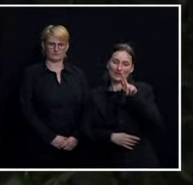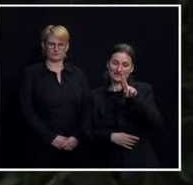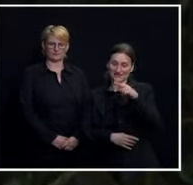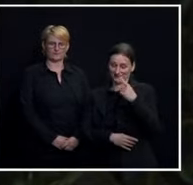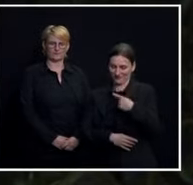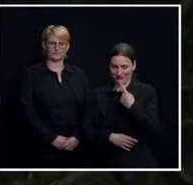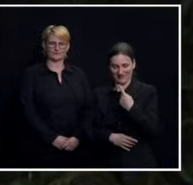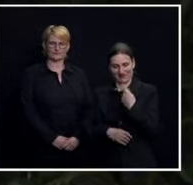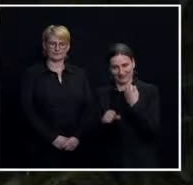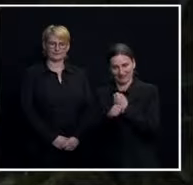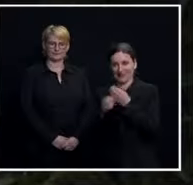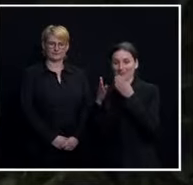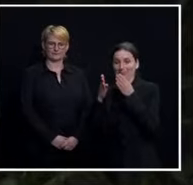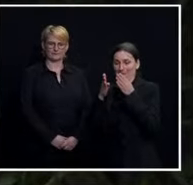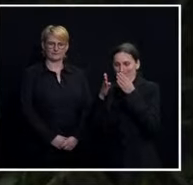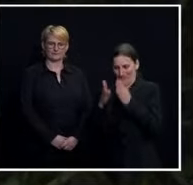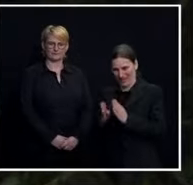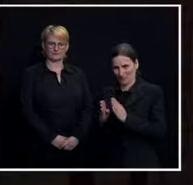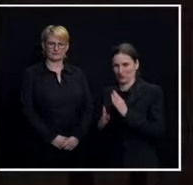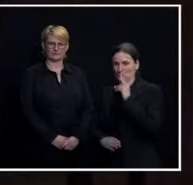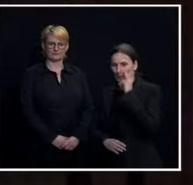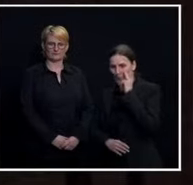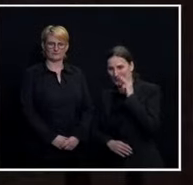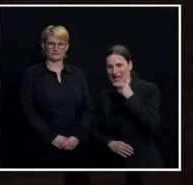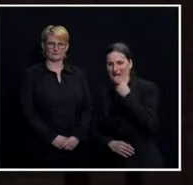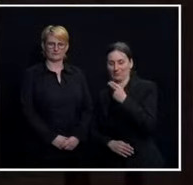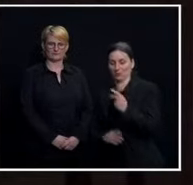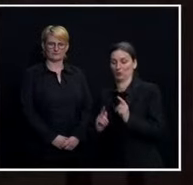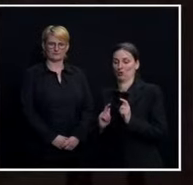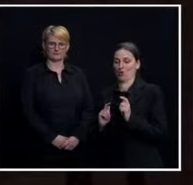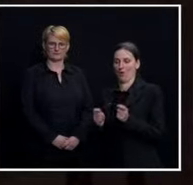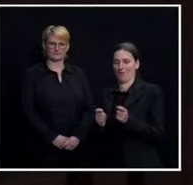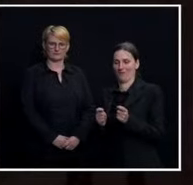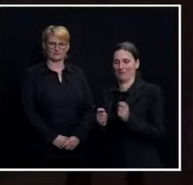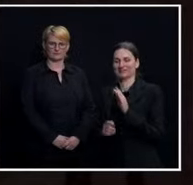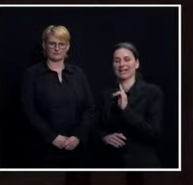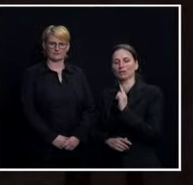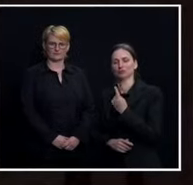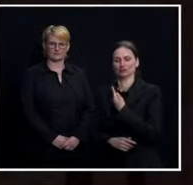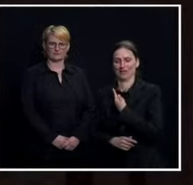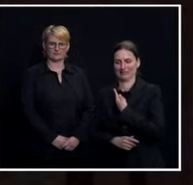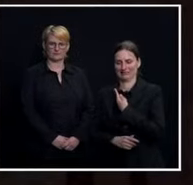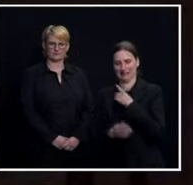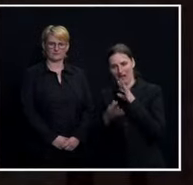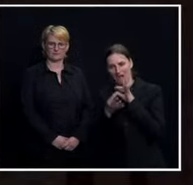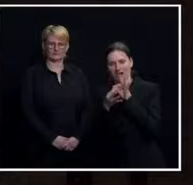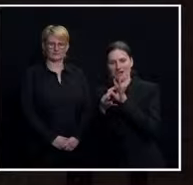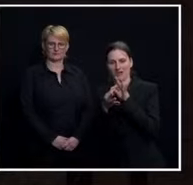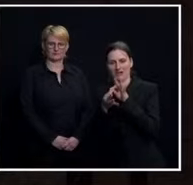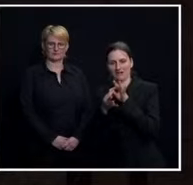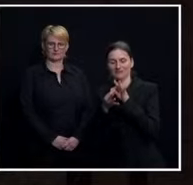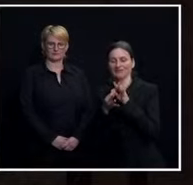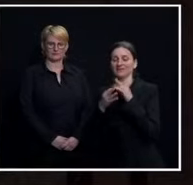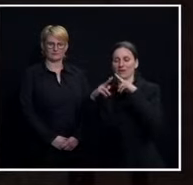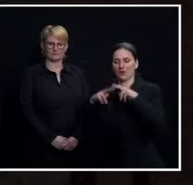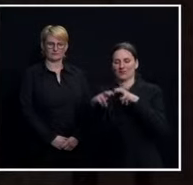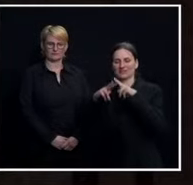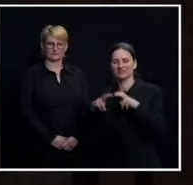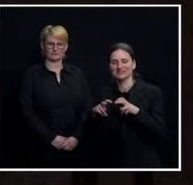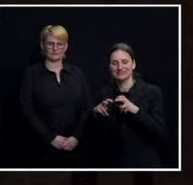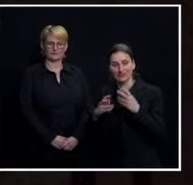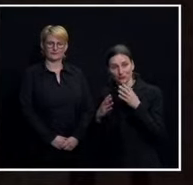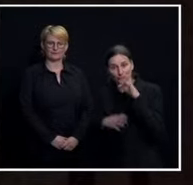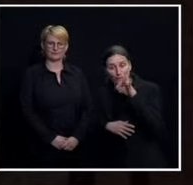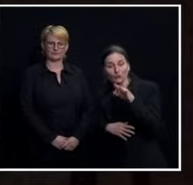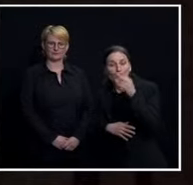dem Zusammenhang, die Personalisierung von Opfern, dass wir auch diese Schicksale erfahren, Schicksale dann auch recherchieren, wie wichtig ist das auch für